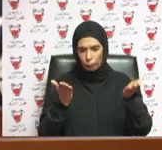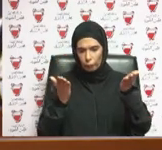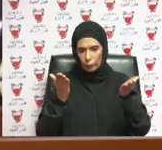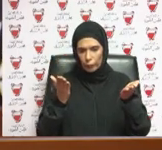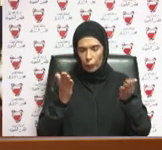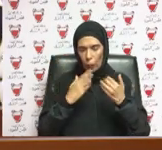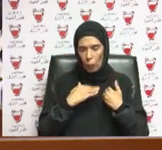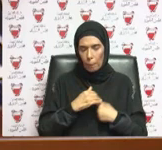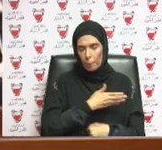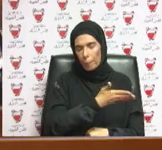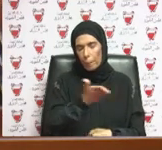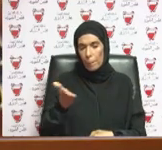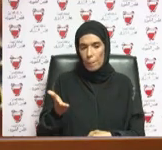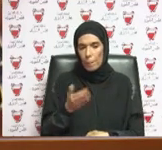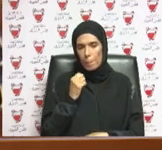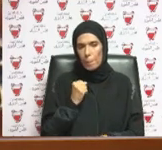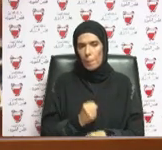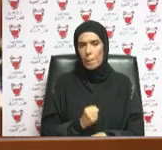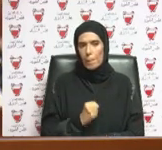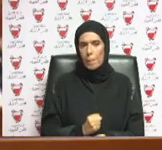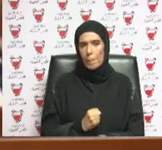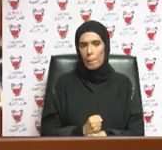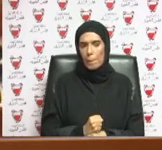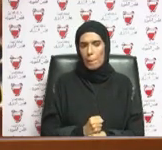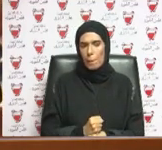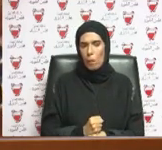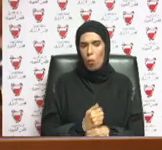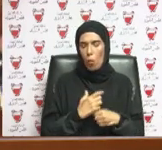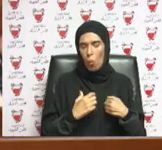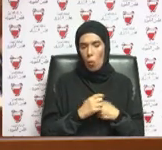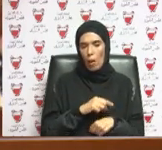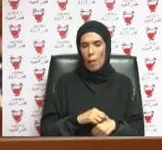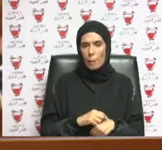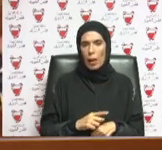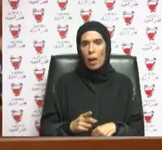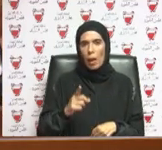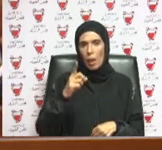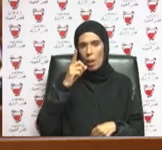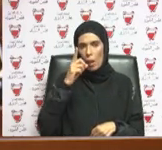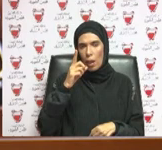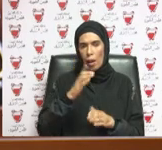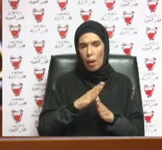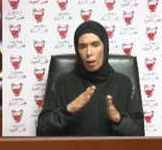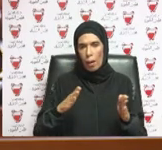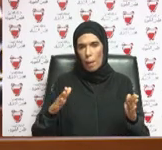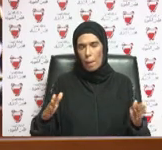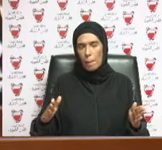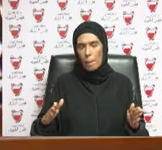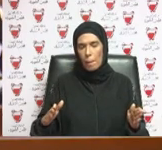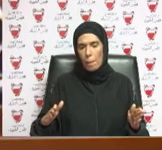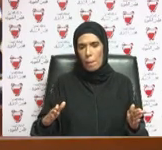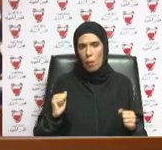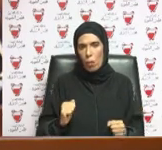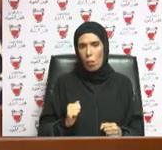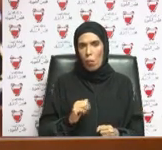للجميع وعمل به فأحبه الناس. نسأل الله أن يتغمده بواسع رحمته،